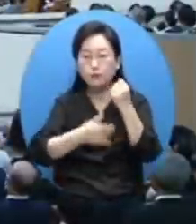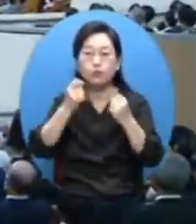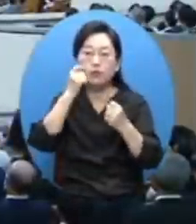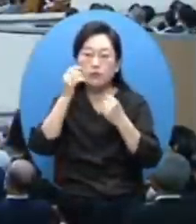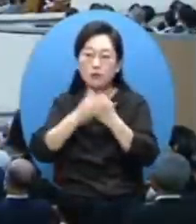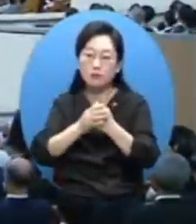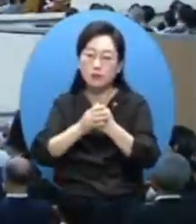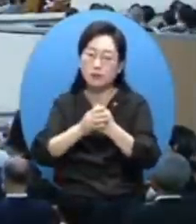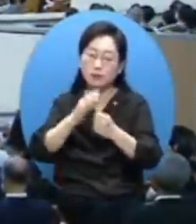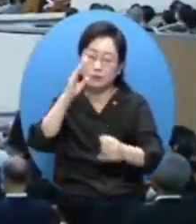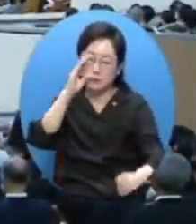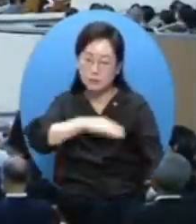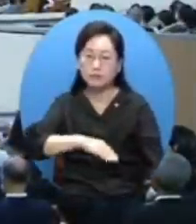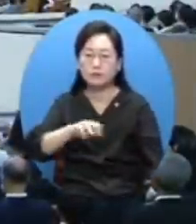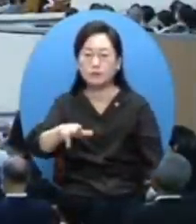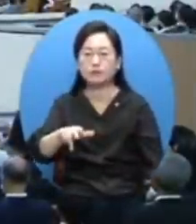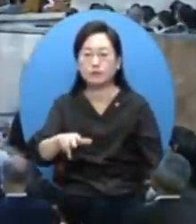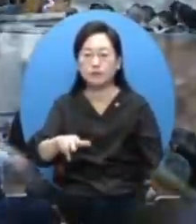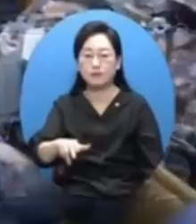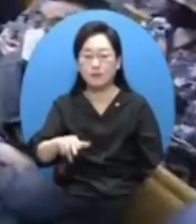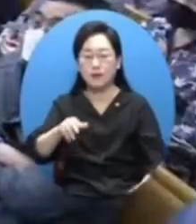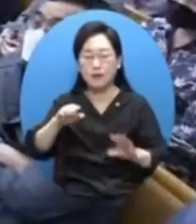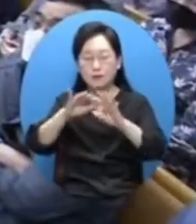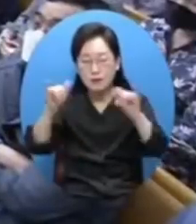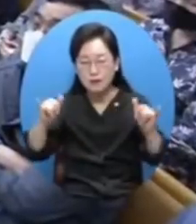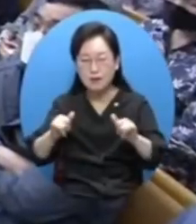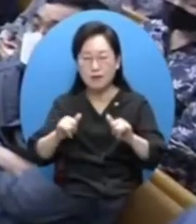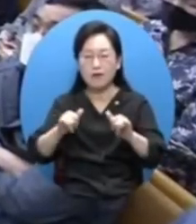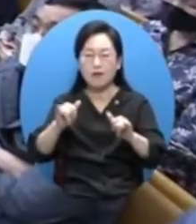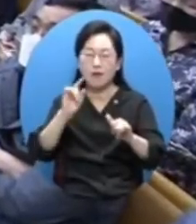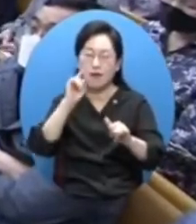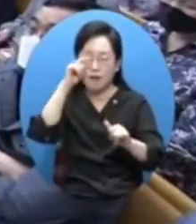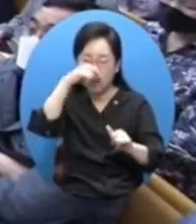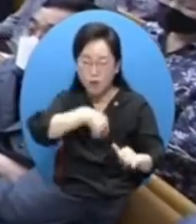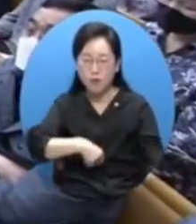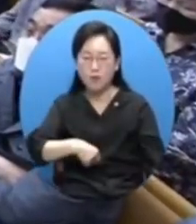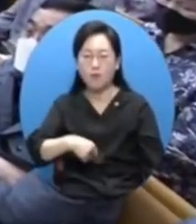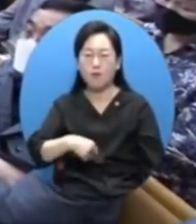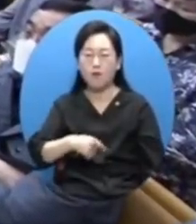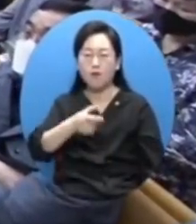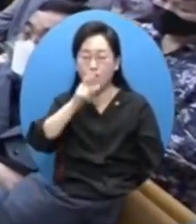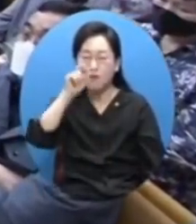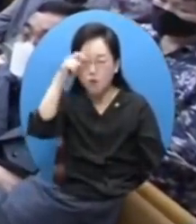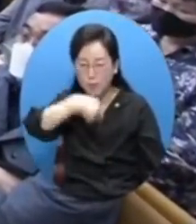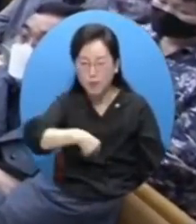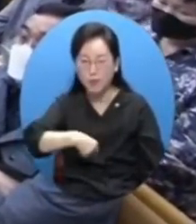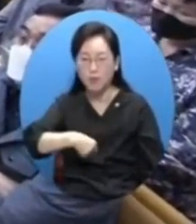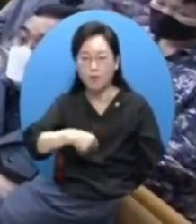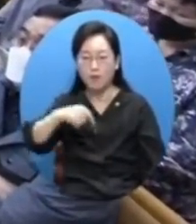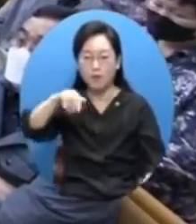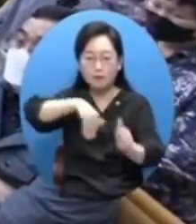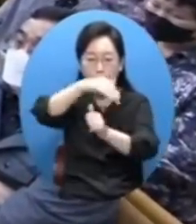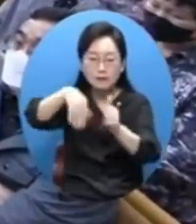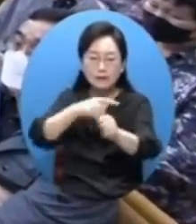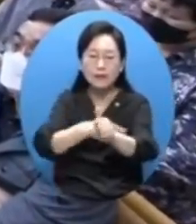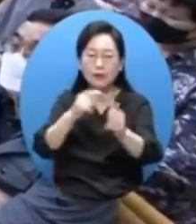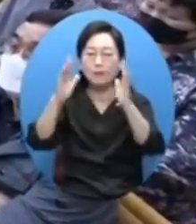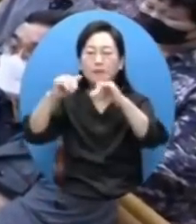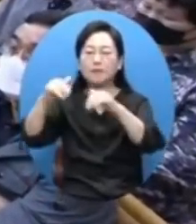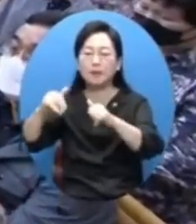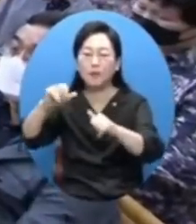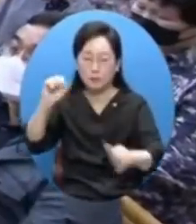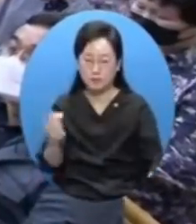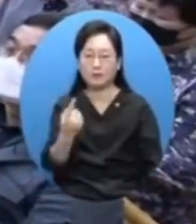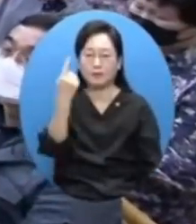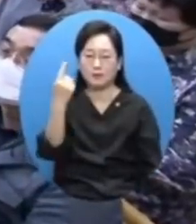살림 파괴와 토양 오옴 오염 대기오염 수위를 오염을 치킨 결과로